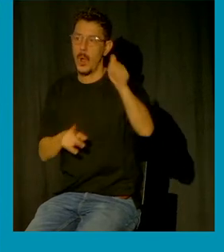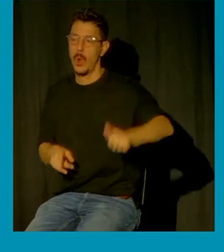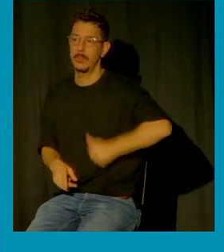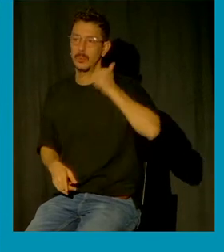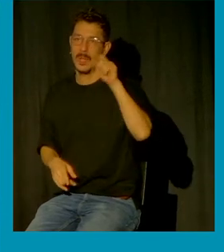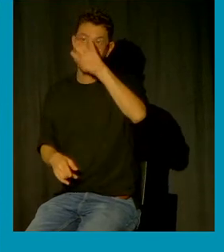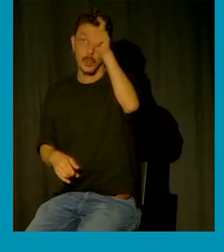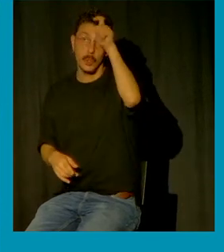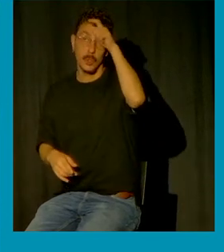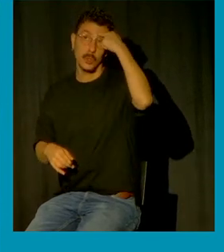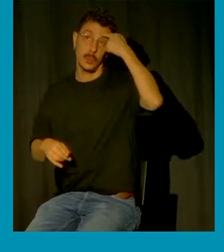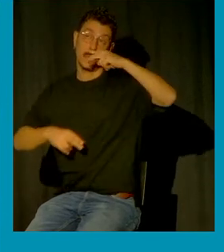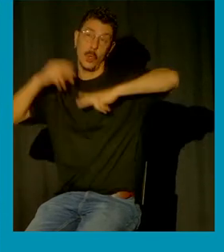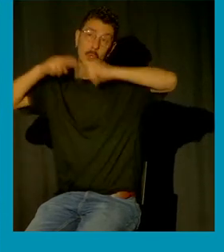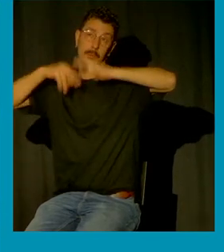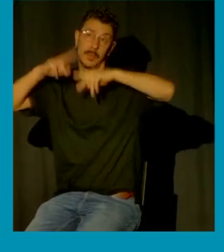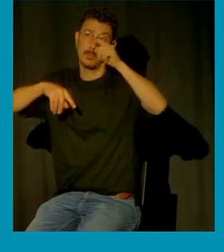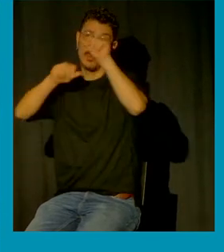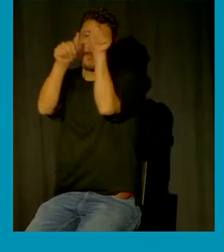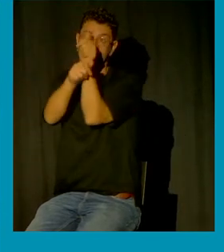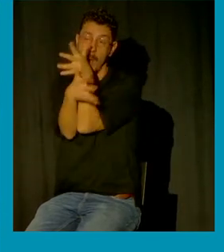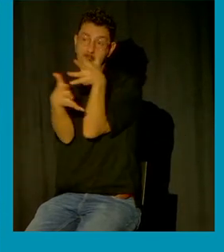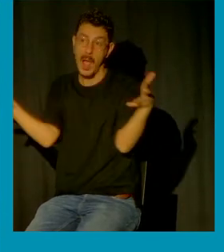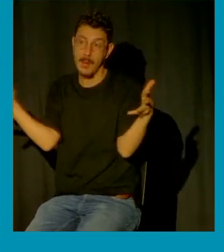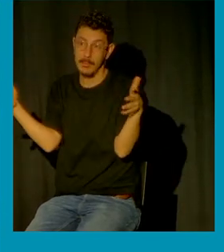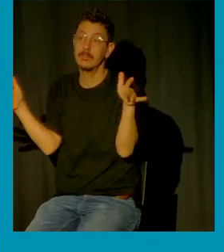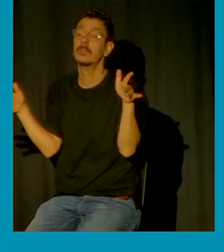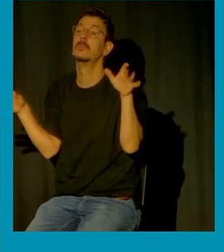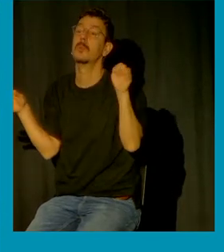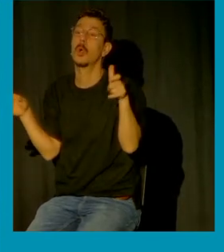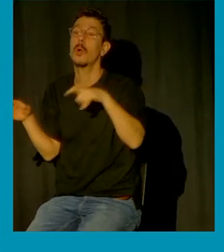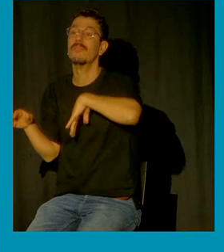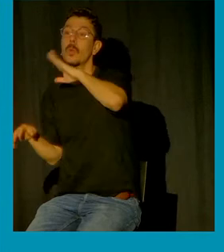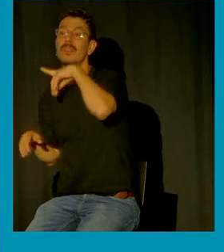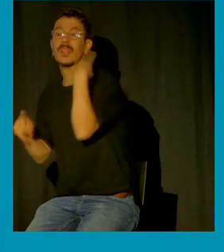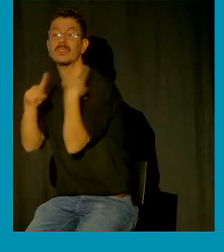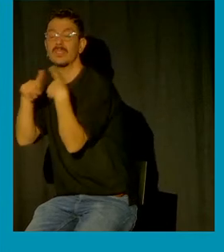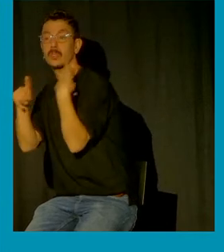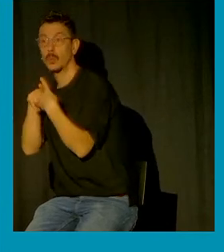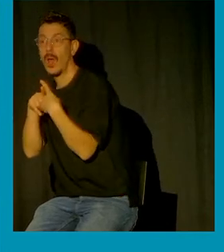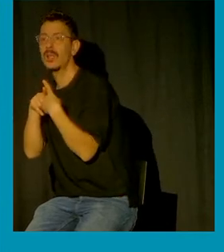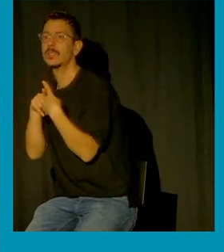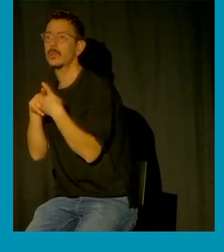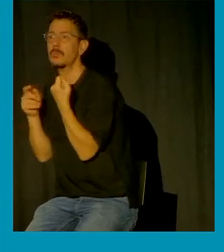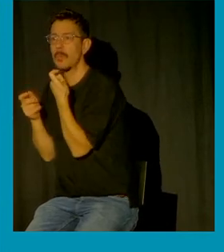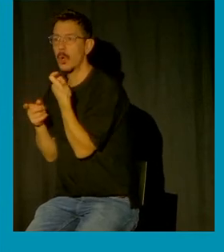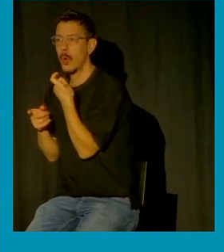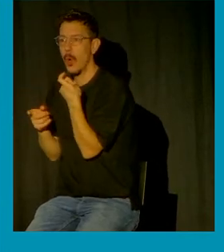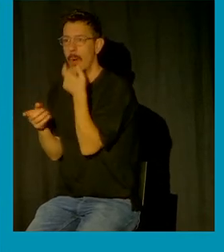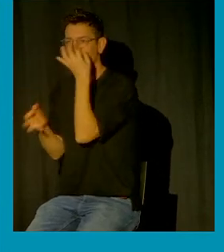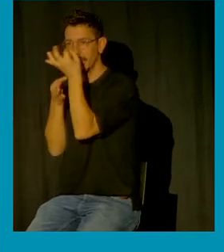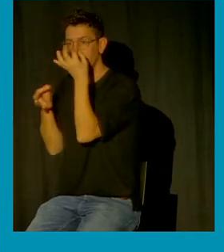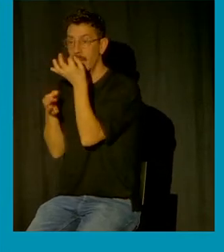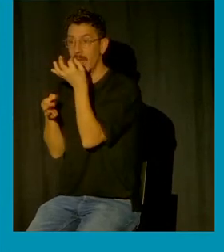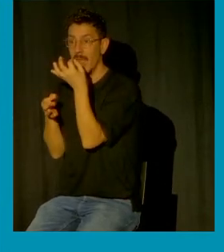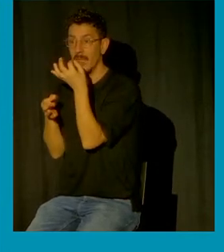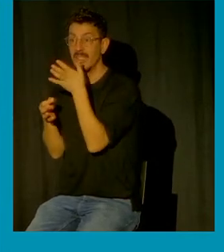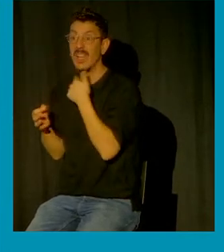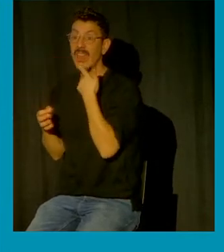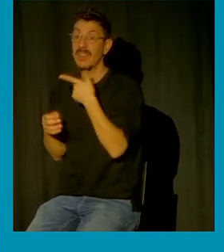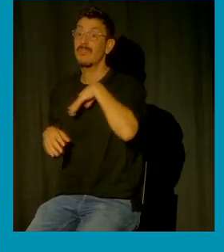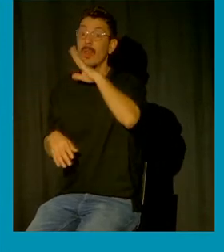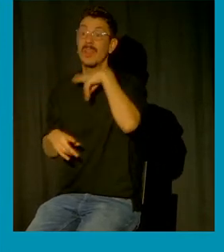conceptualitzar d'una manera més ampla les violències sexuals més enllà de les intromissions en un cos i